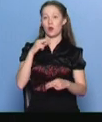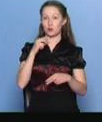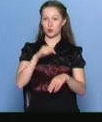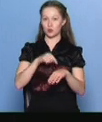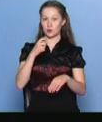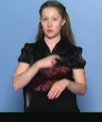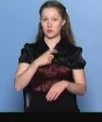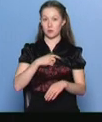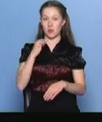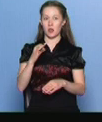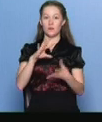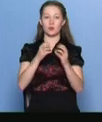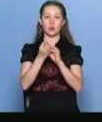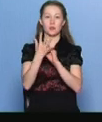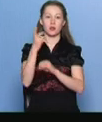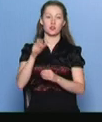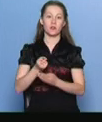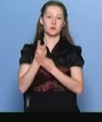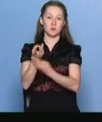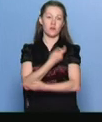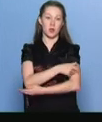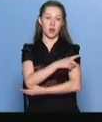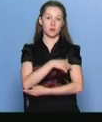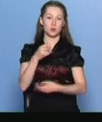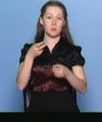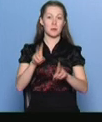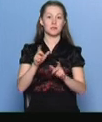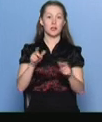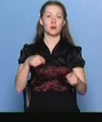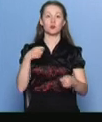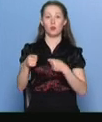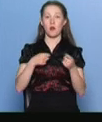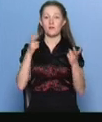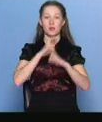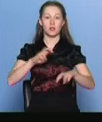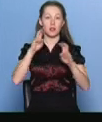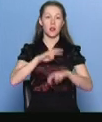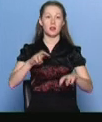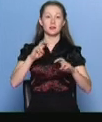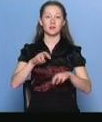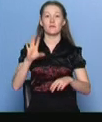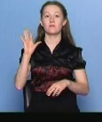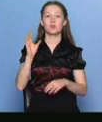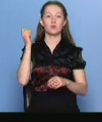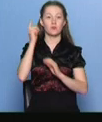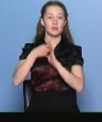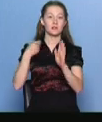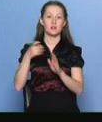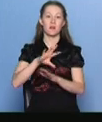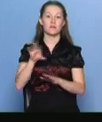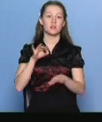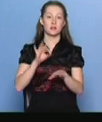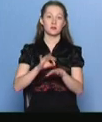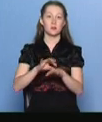В результате 15 человек госпитализировано. Специалисты управления Роспотребнадзора выяснили, все заболевшие отравились в